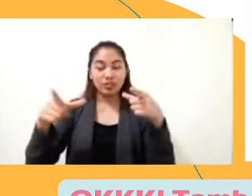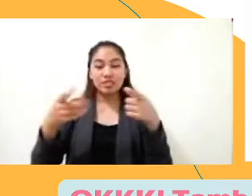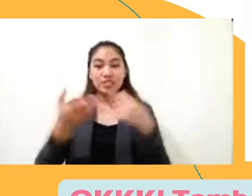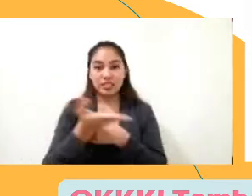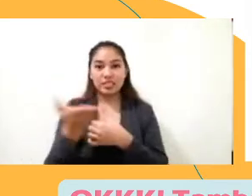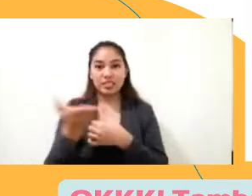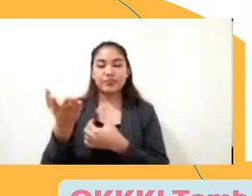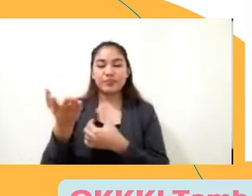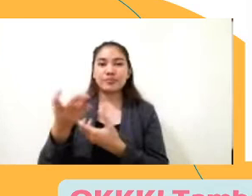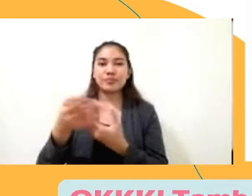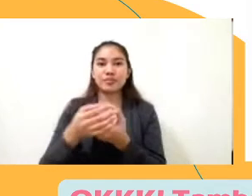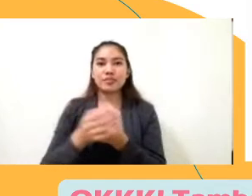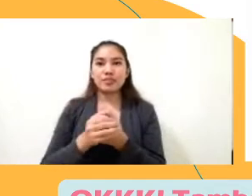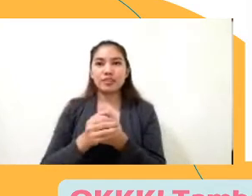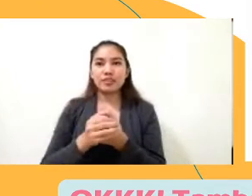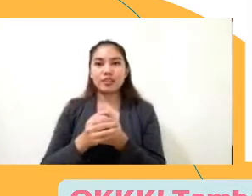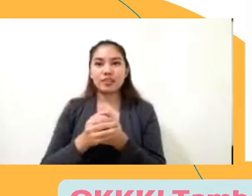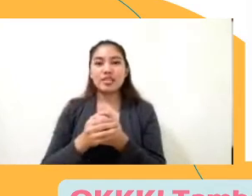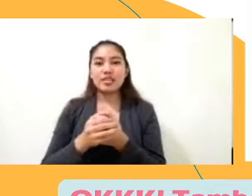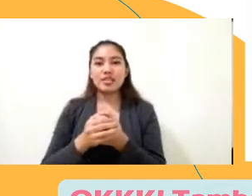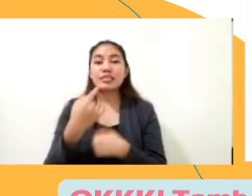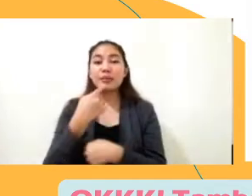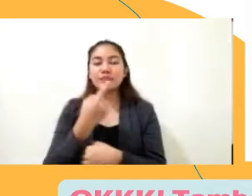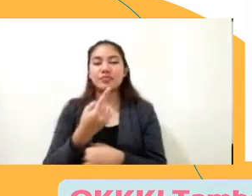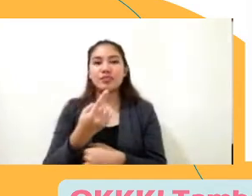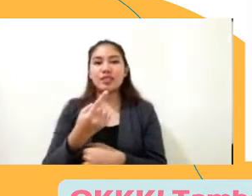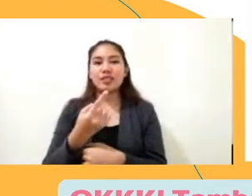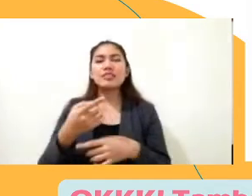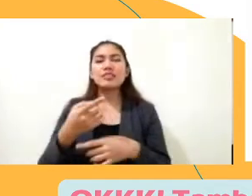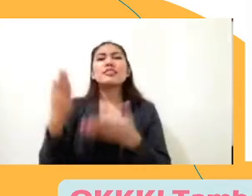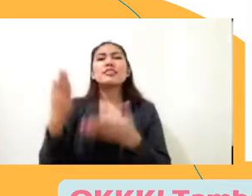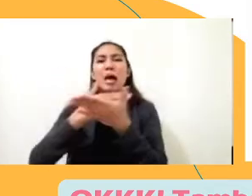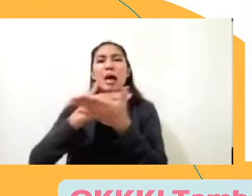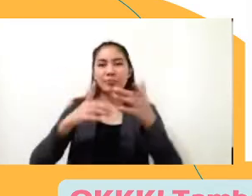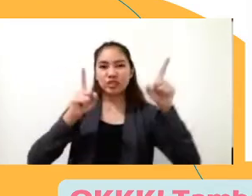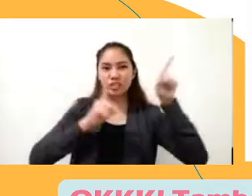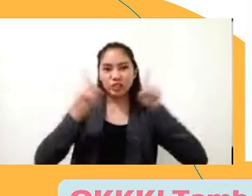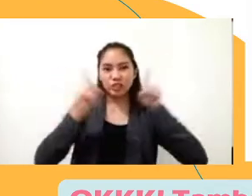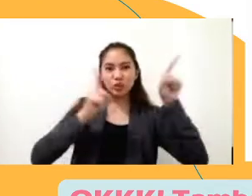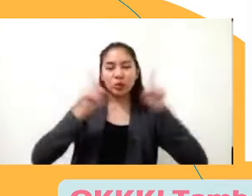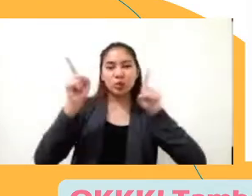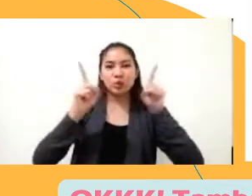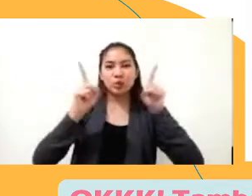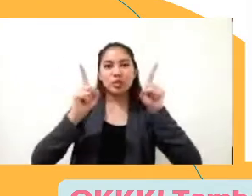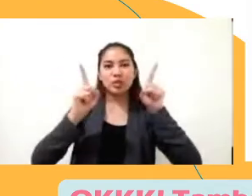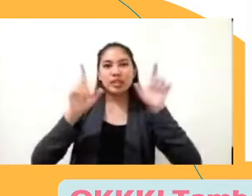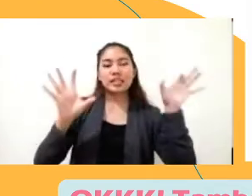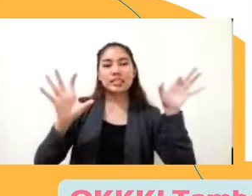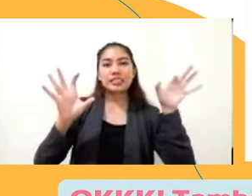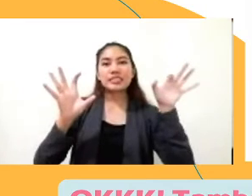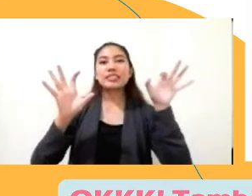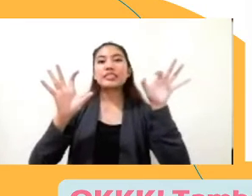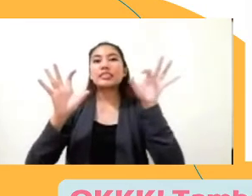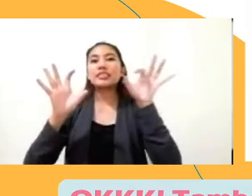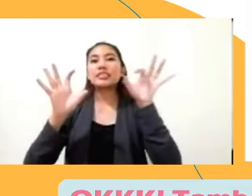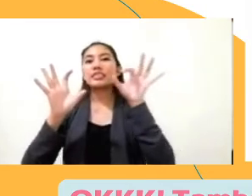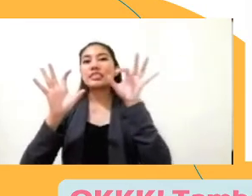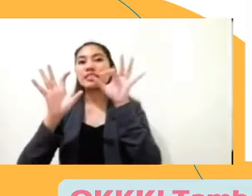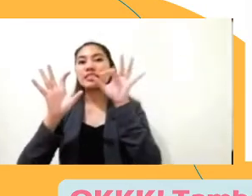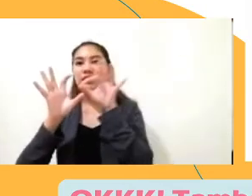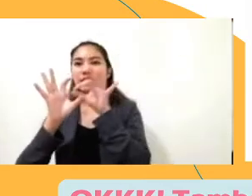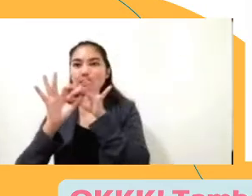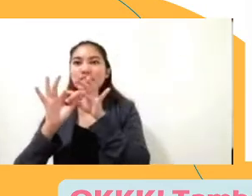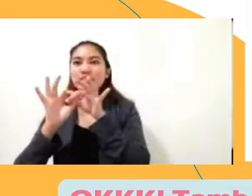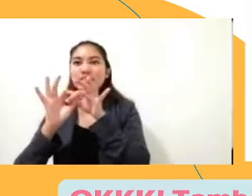KZ at si Ate Amy, sinasabi nila na yung ibang mga gestures, hawig siya ng mga ginagawa din sa